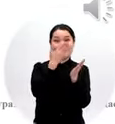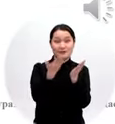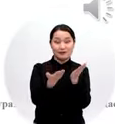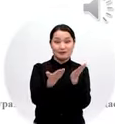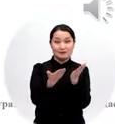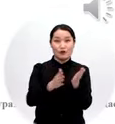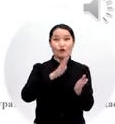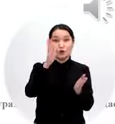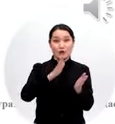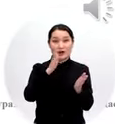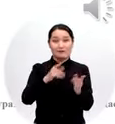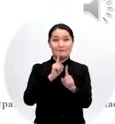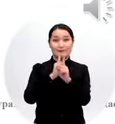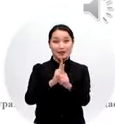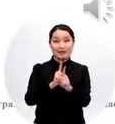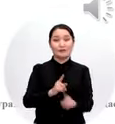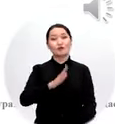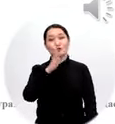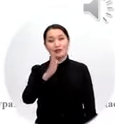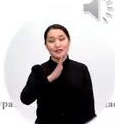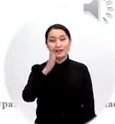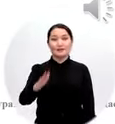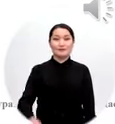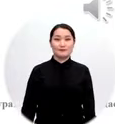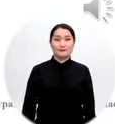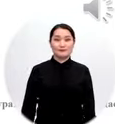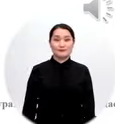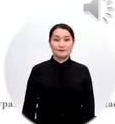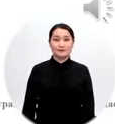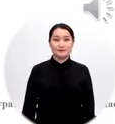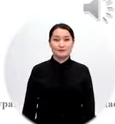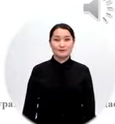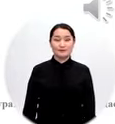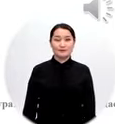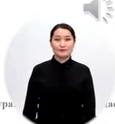байгаа. Дугаа дагаад дуулгараа хүүхдүүдээ.